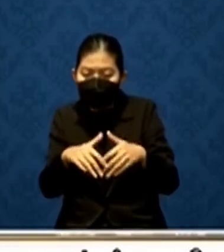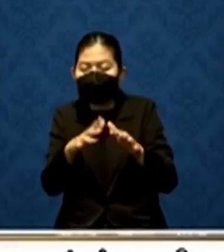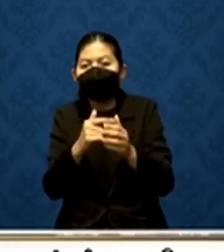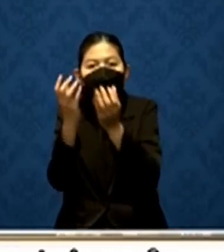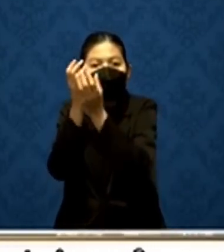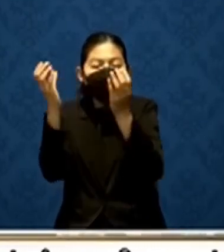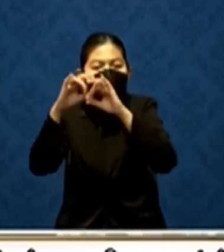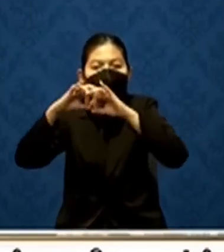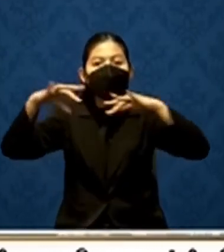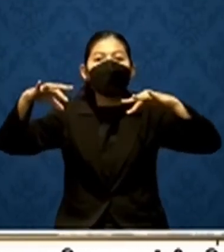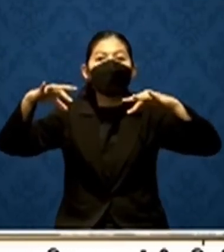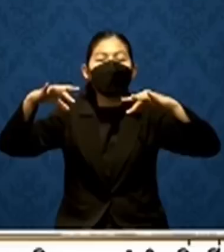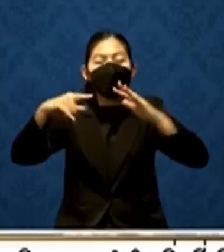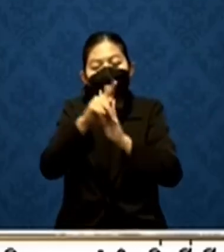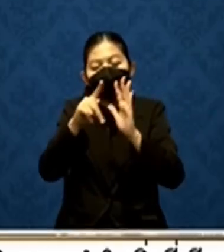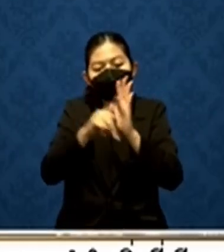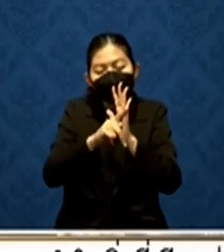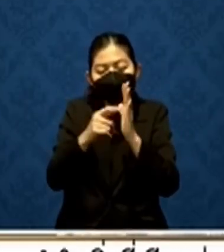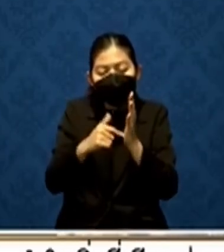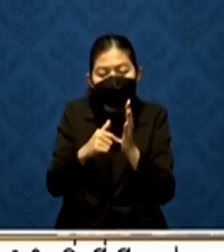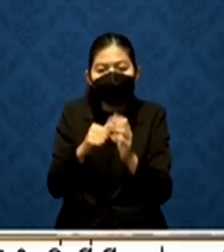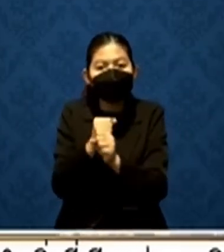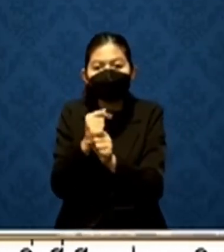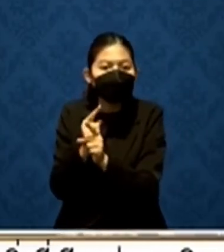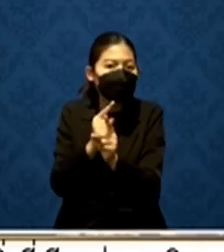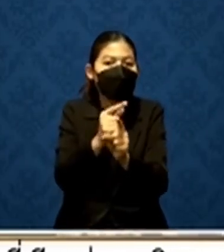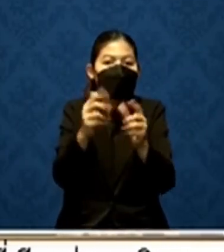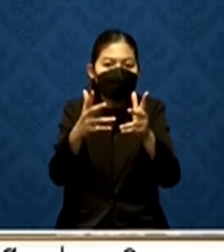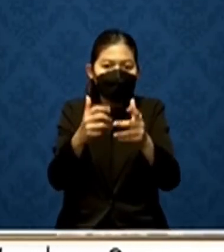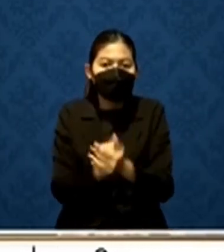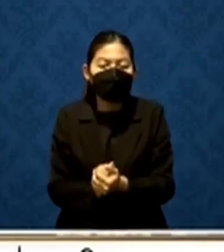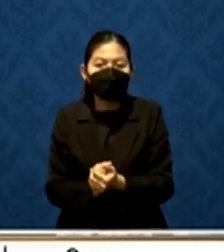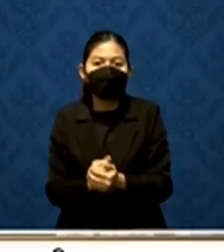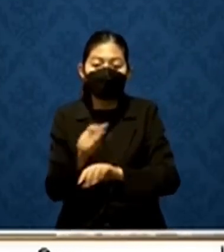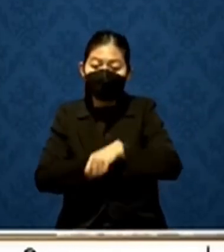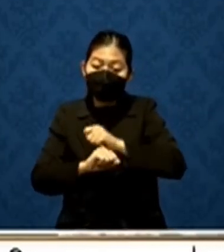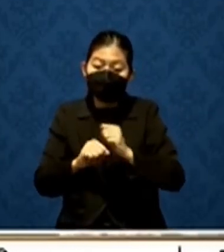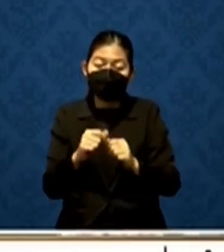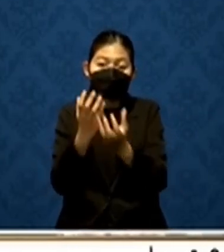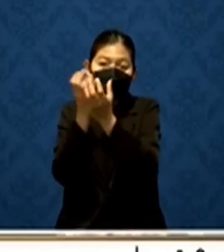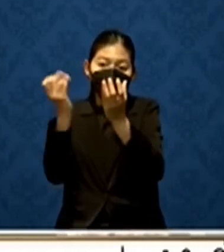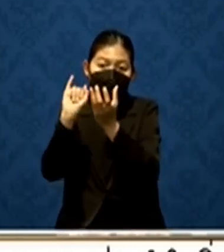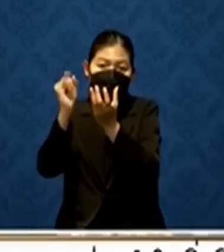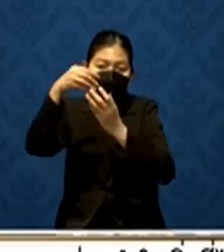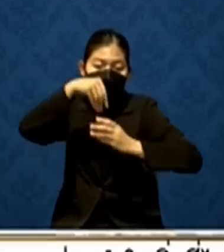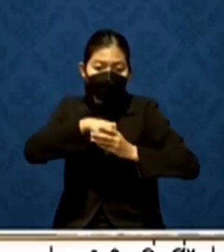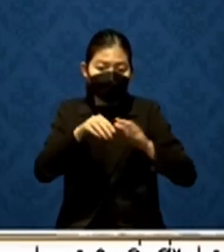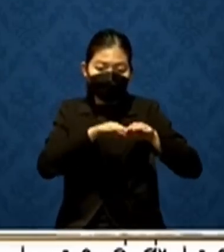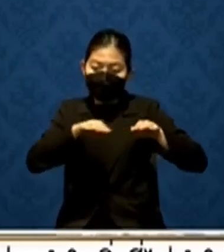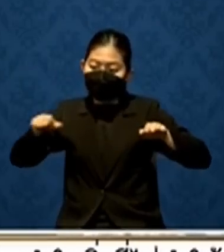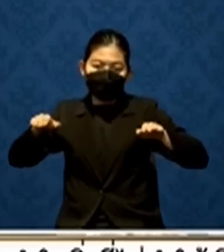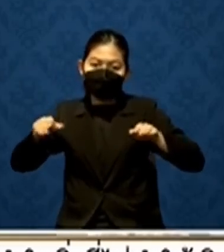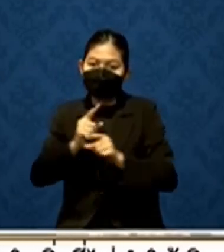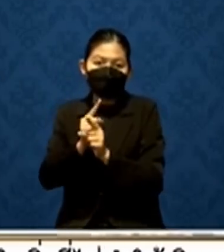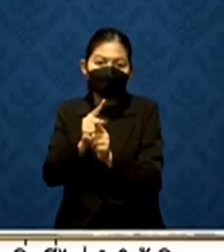รัฐธรรมนูญและกฎหมายฟ้าฟื้นและไม่ปฏิบัติตามมาตรฐานจริยธรรมอย่างร้ายแรง